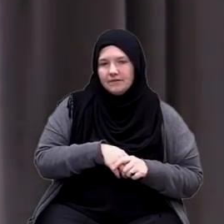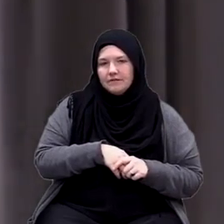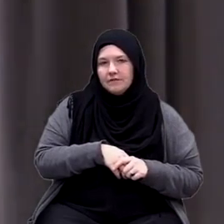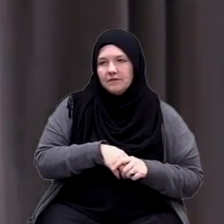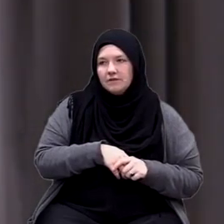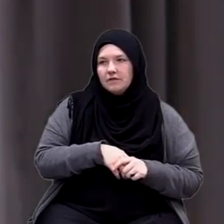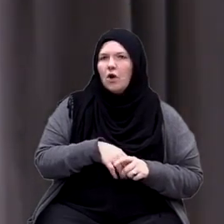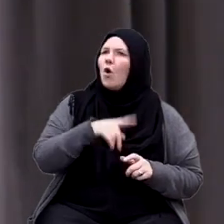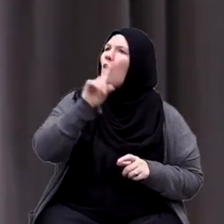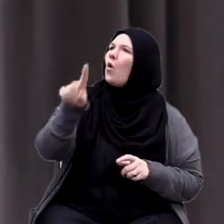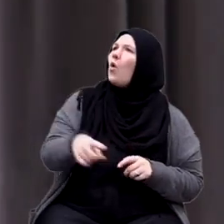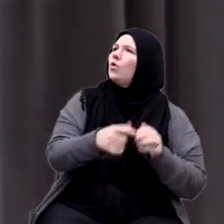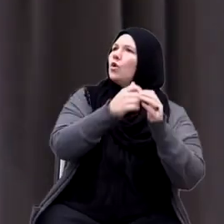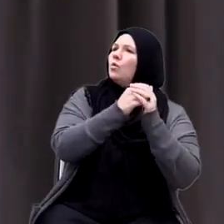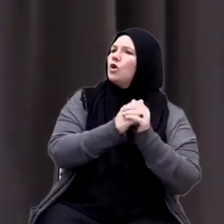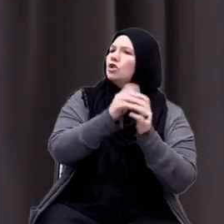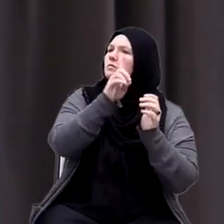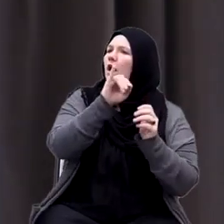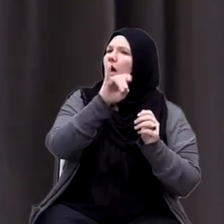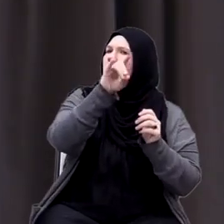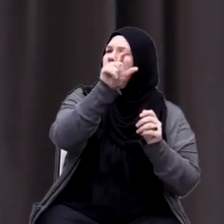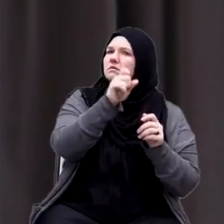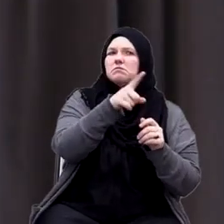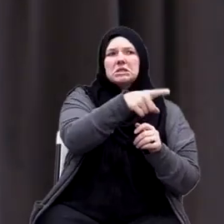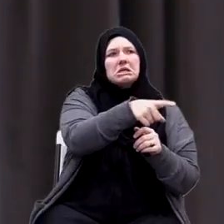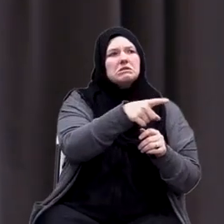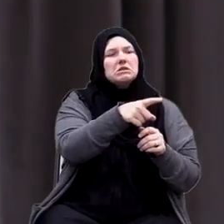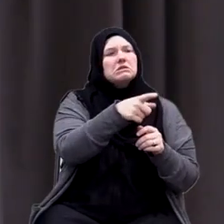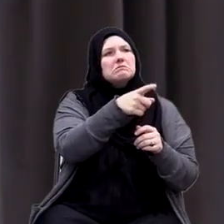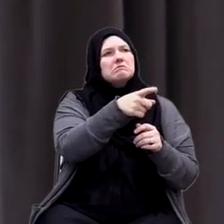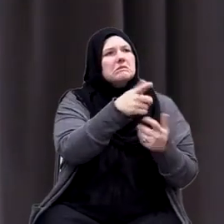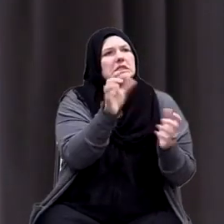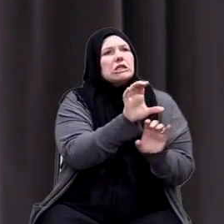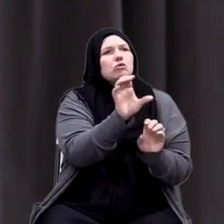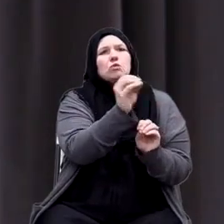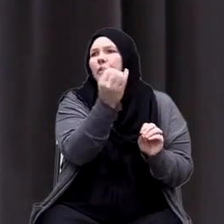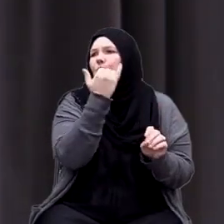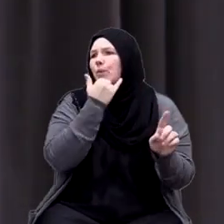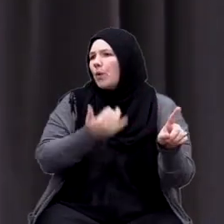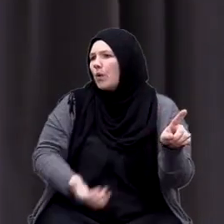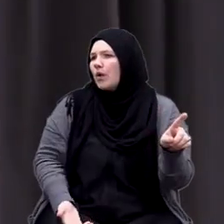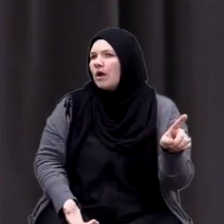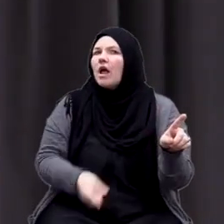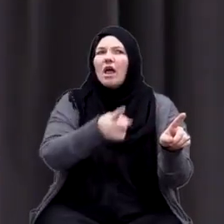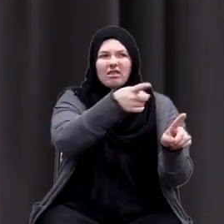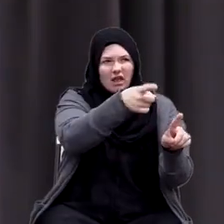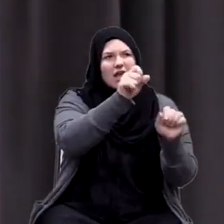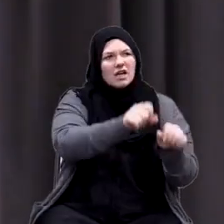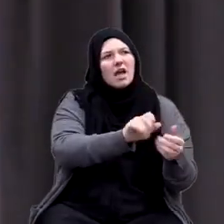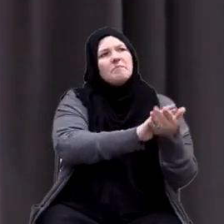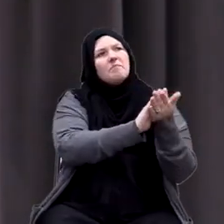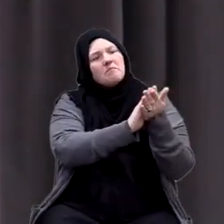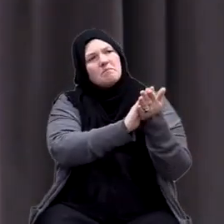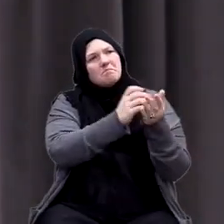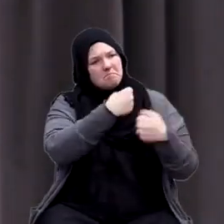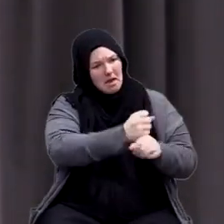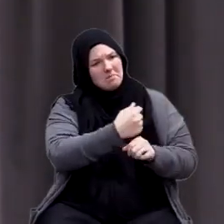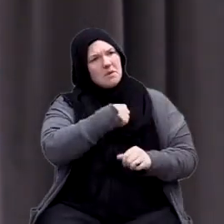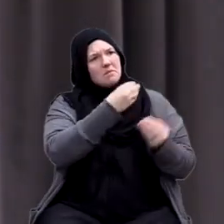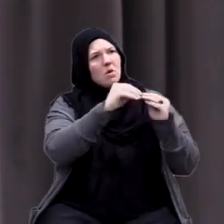زُلْفَى. We only worship them because they are sinless and they will get us closer to Allah subhanahu wa